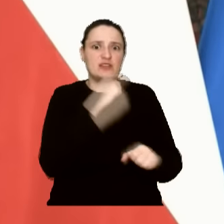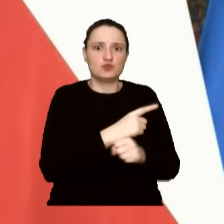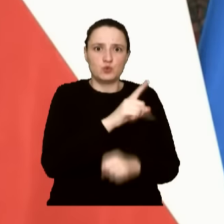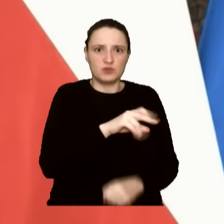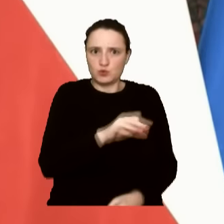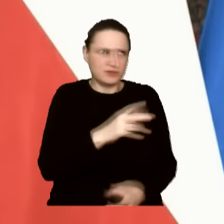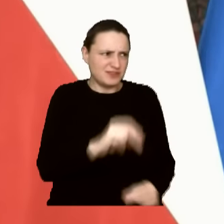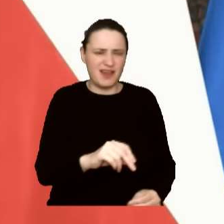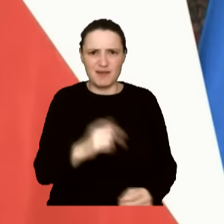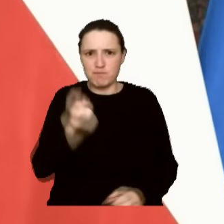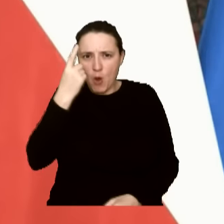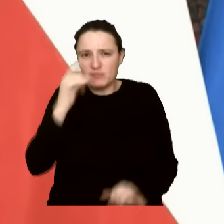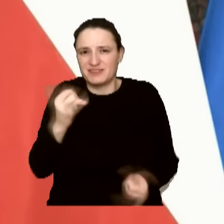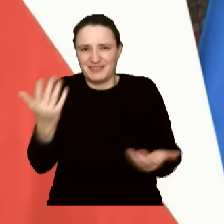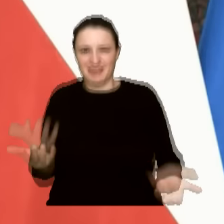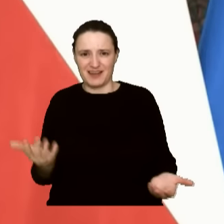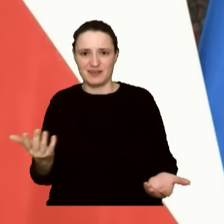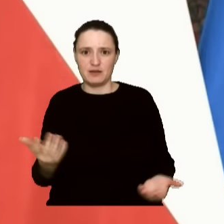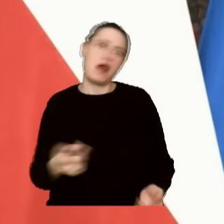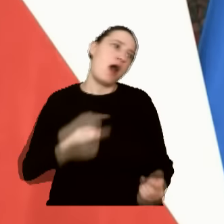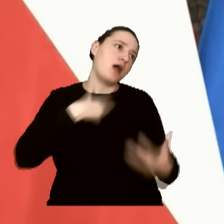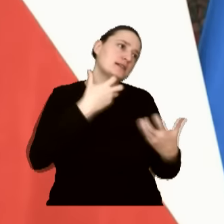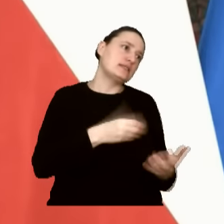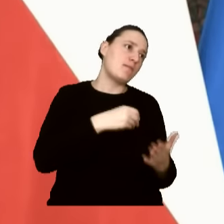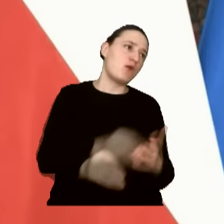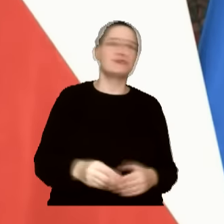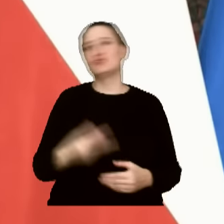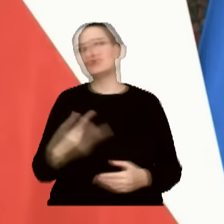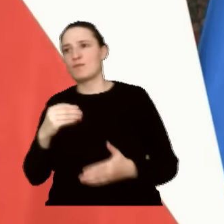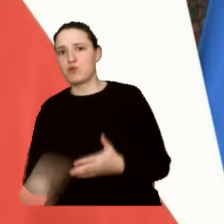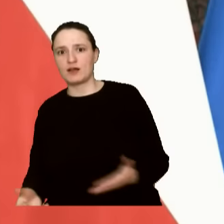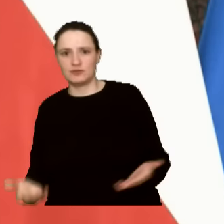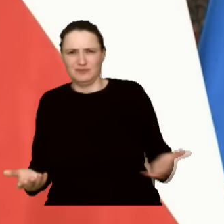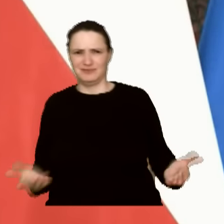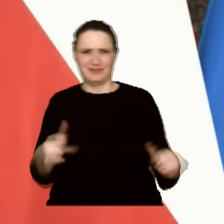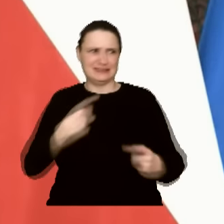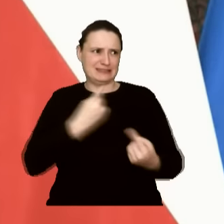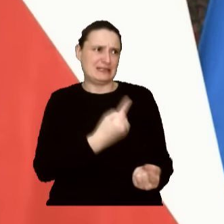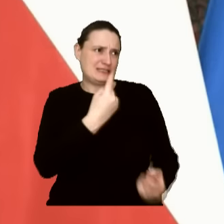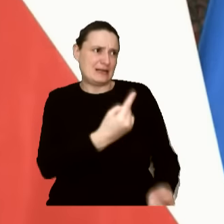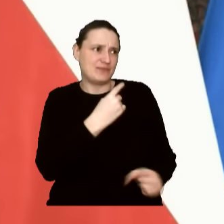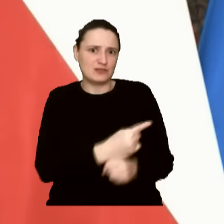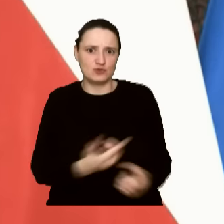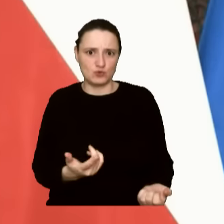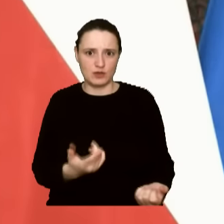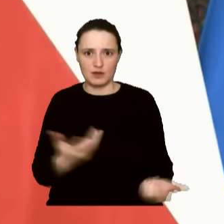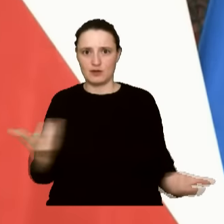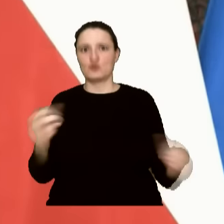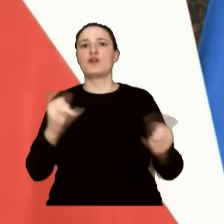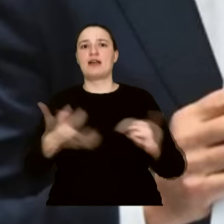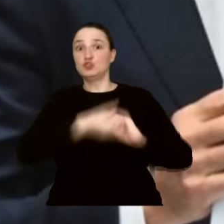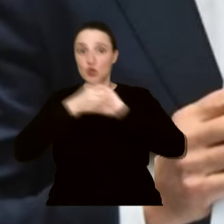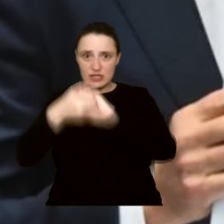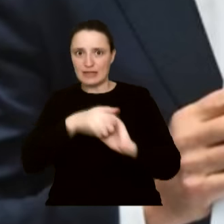pomysł, żeby można było wybierać sobie, czy się ten ZUS całkowicie płaci, czy też go się nie płaci, bo to jest trochę sprzeczne z ideą solidarności